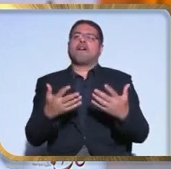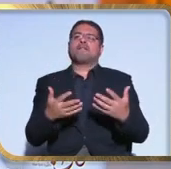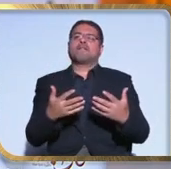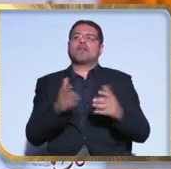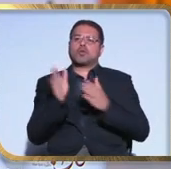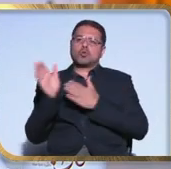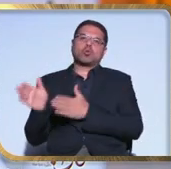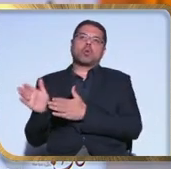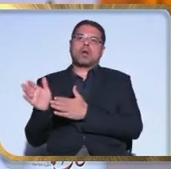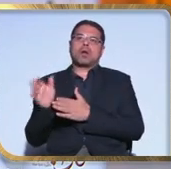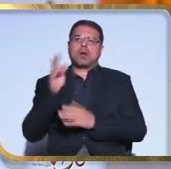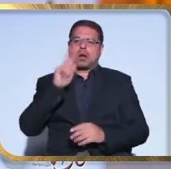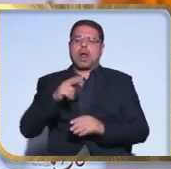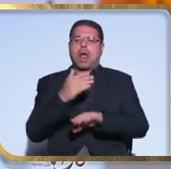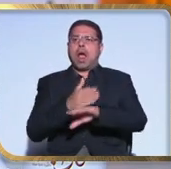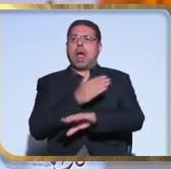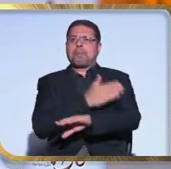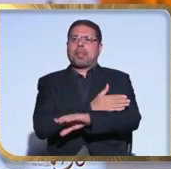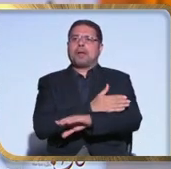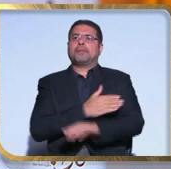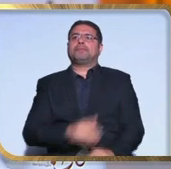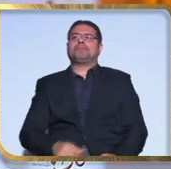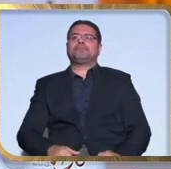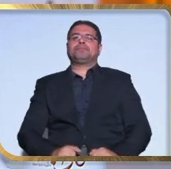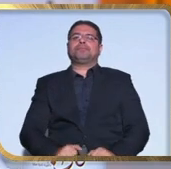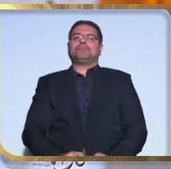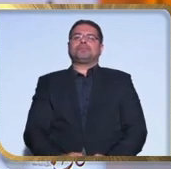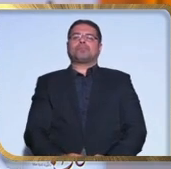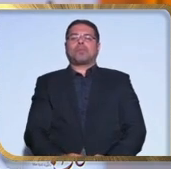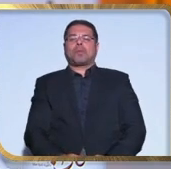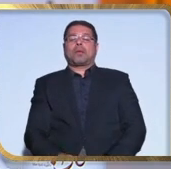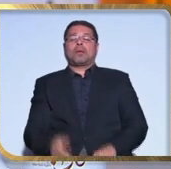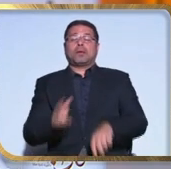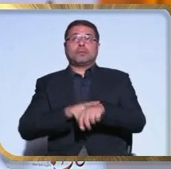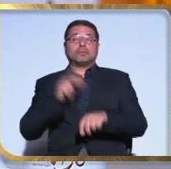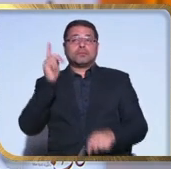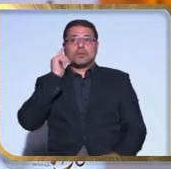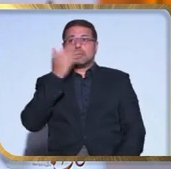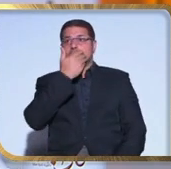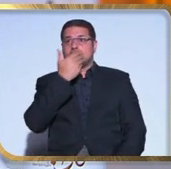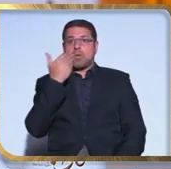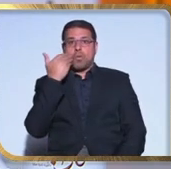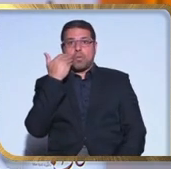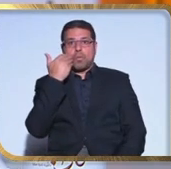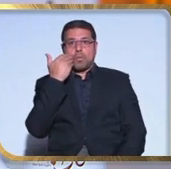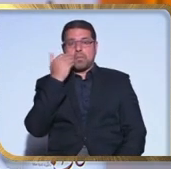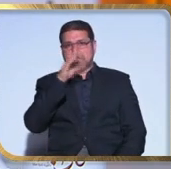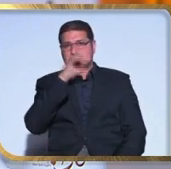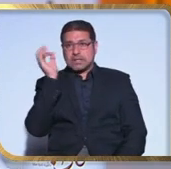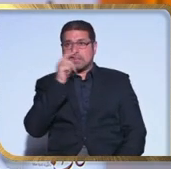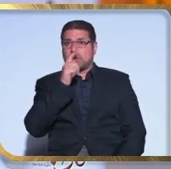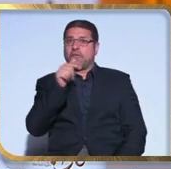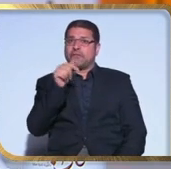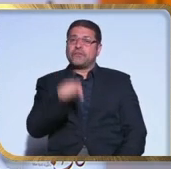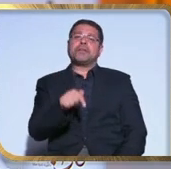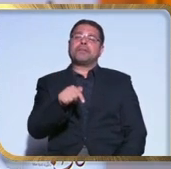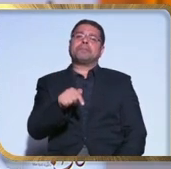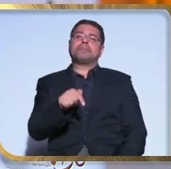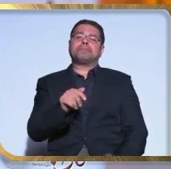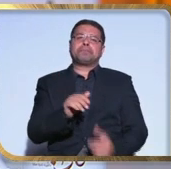اللي هي السنه القبليه كمان رات في الصوم رات مثلا في